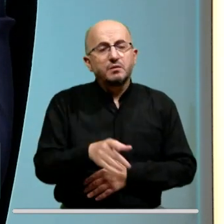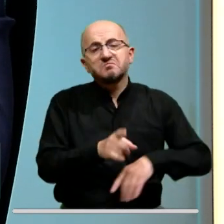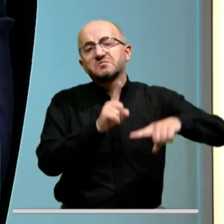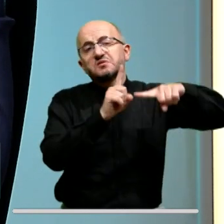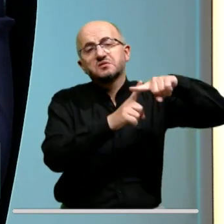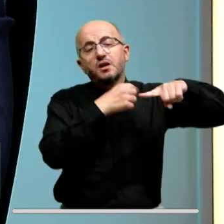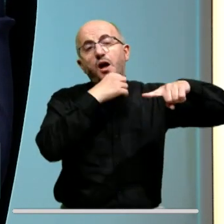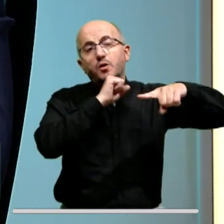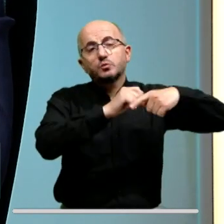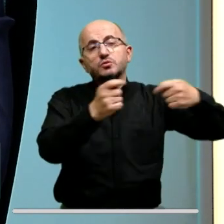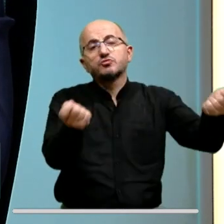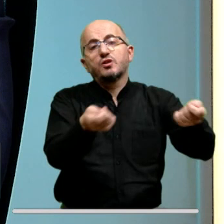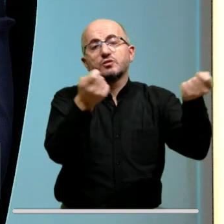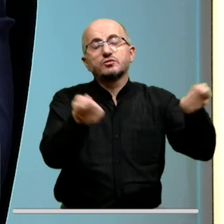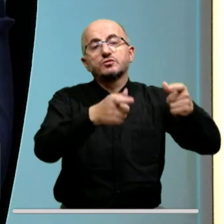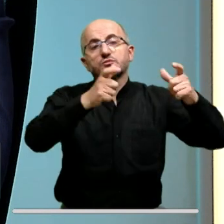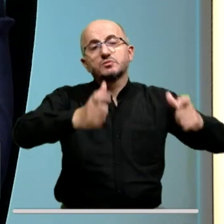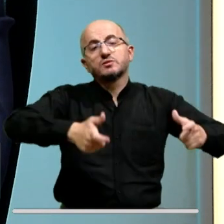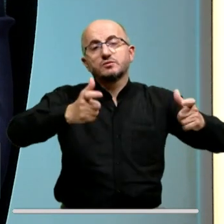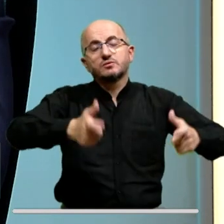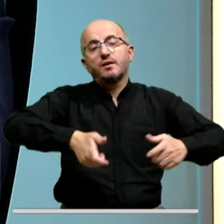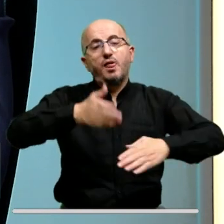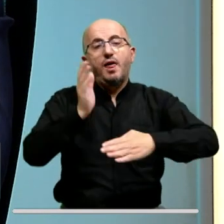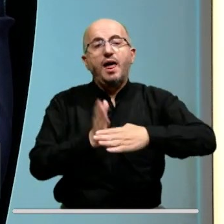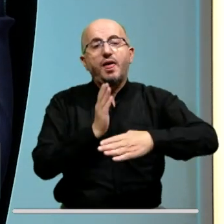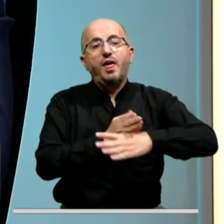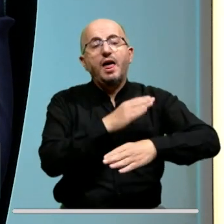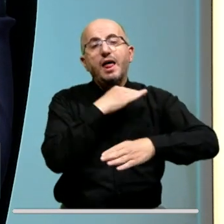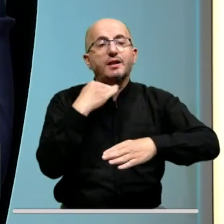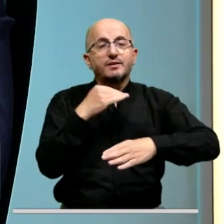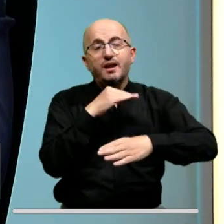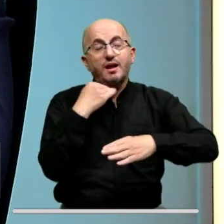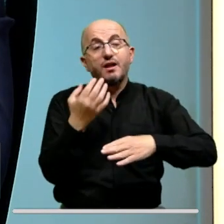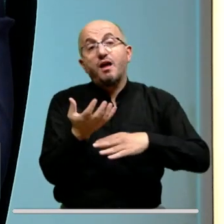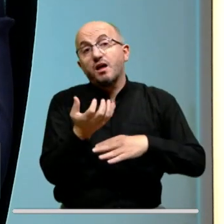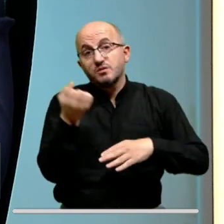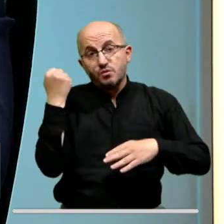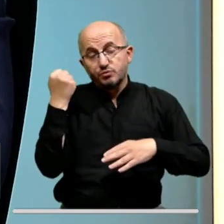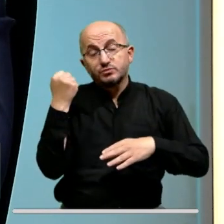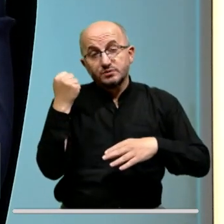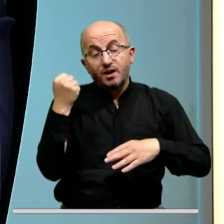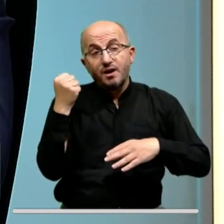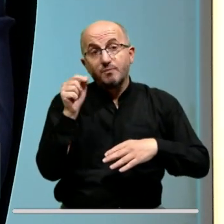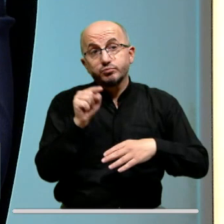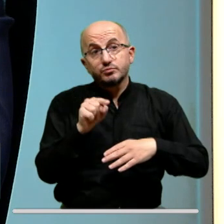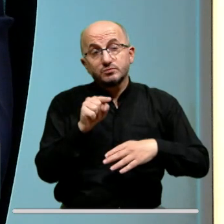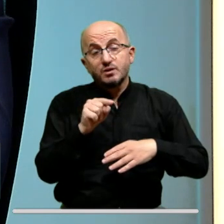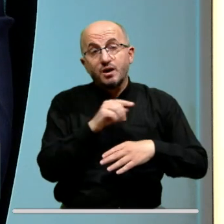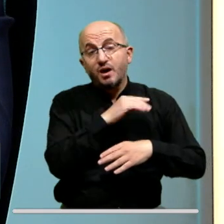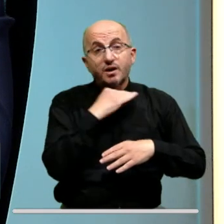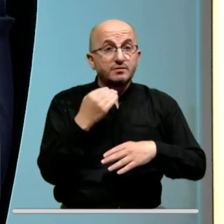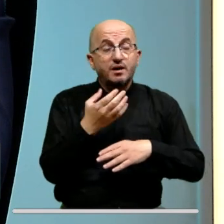gayrimüslimin çalıştırdığı, işlettiği bir yerden bir et alıyorsa buradan et